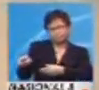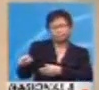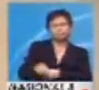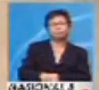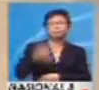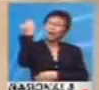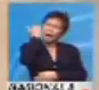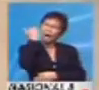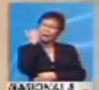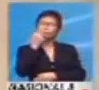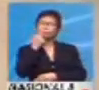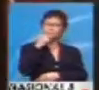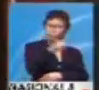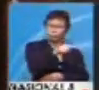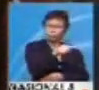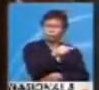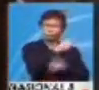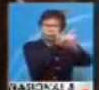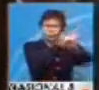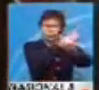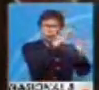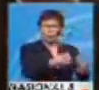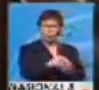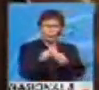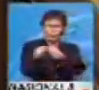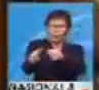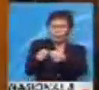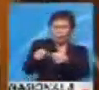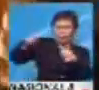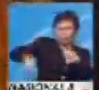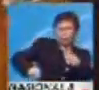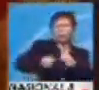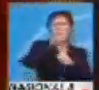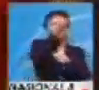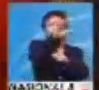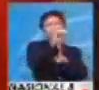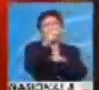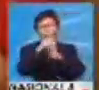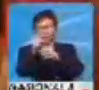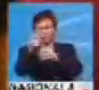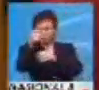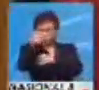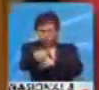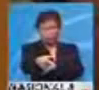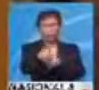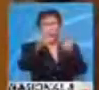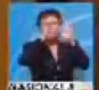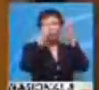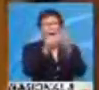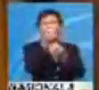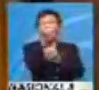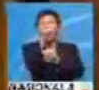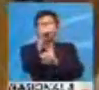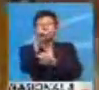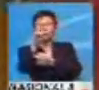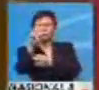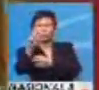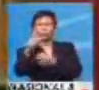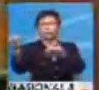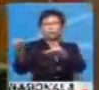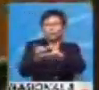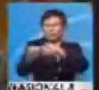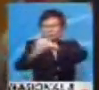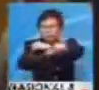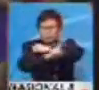Hakim true memerintahkan pihak Defender membayar kos mahkamah sebanyak 50.000 Ringgit keluarga Amir Rasyid Hamzah mufairkan